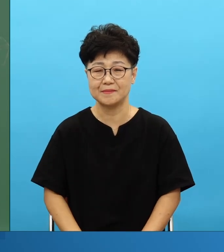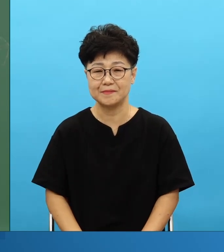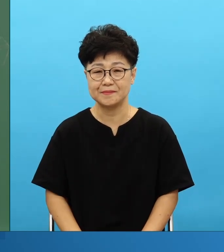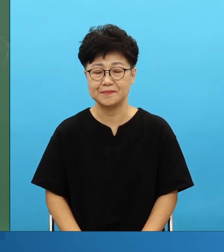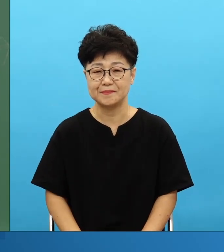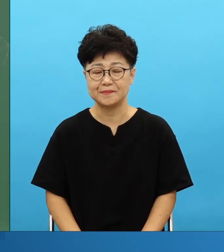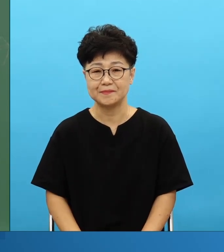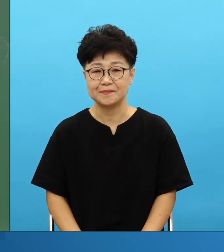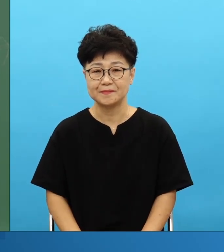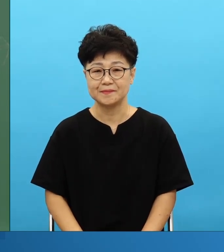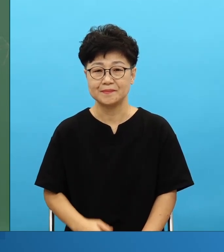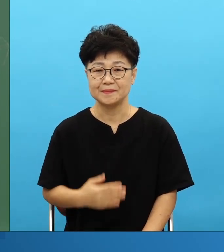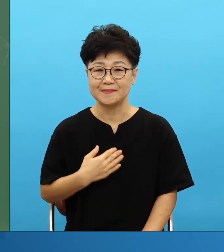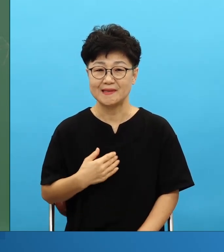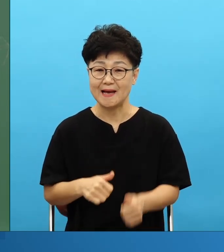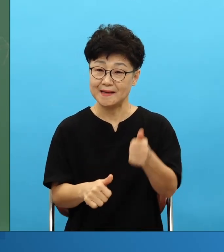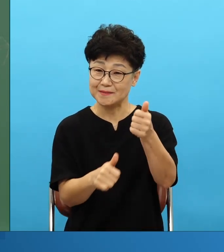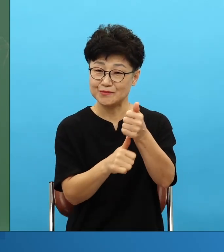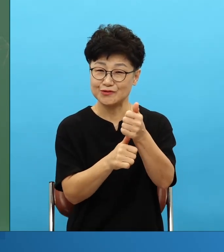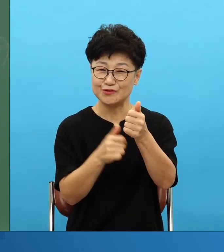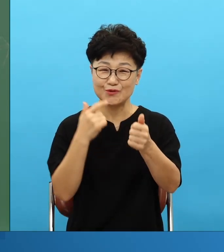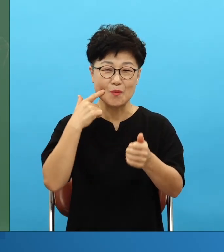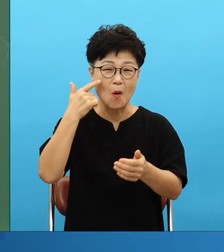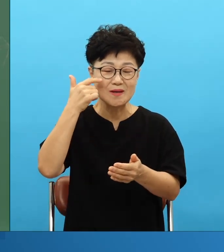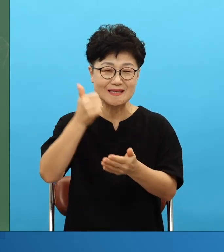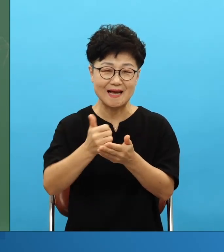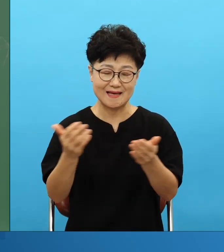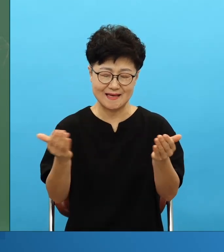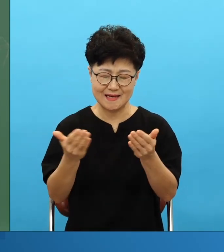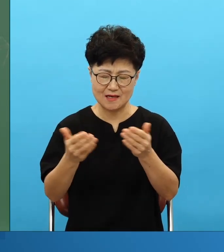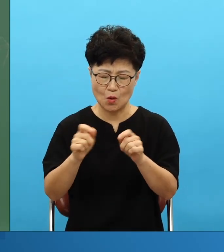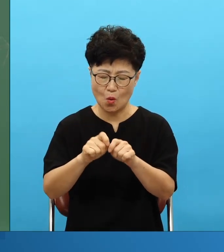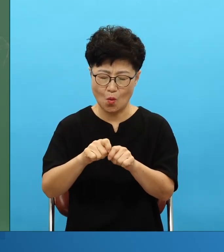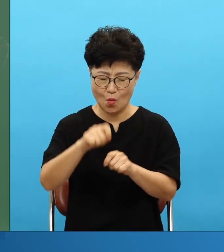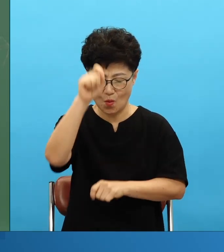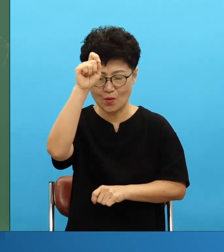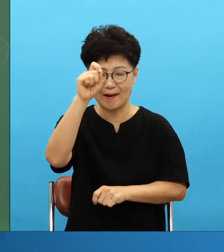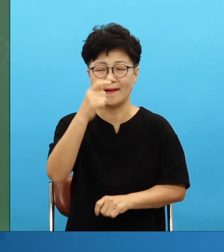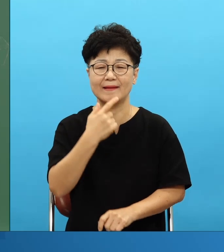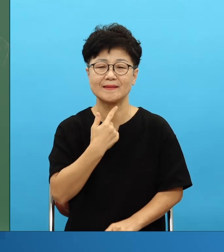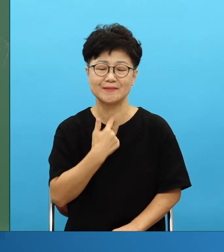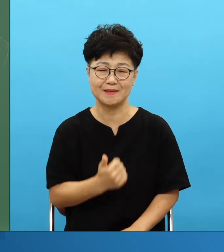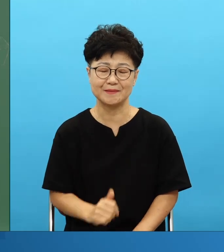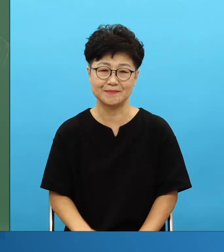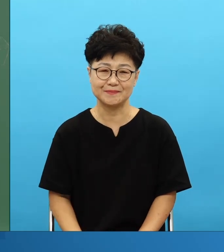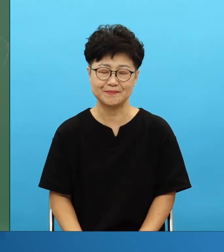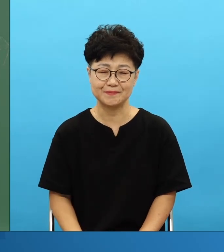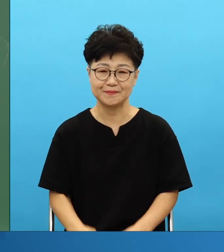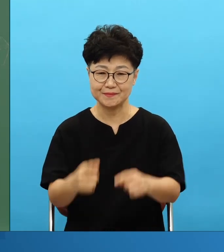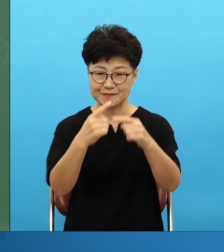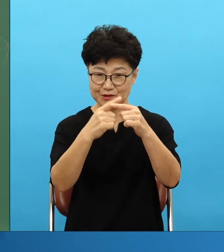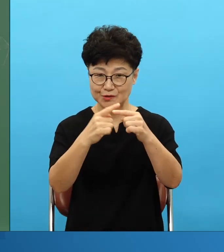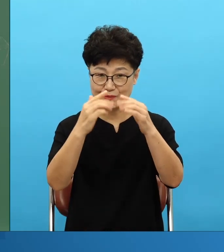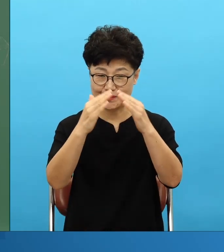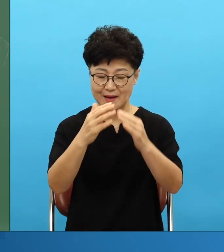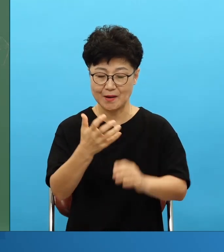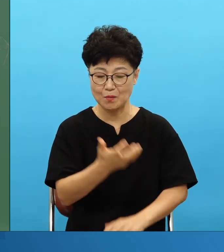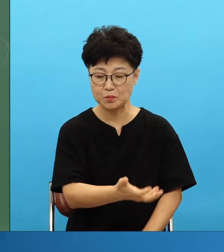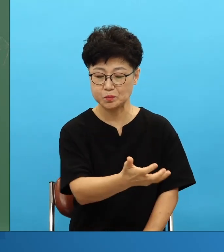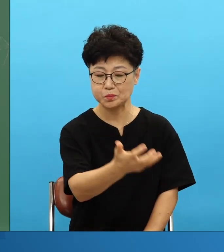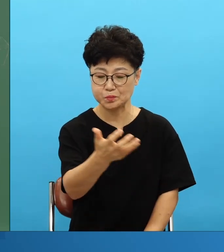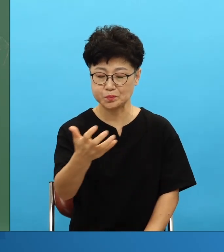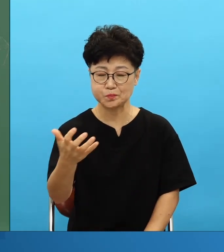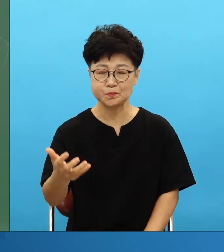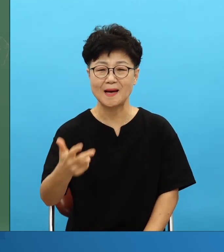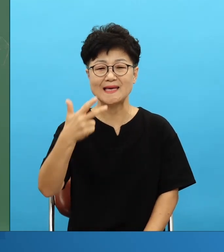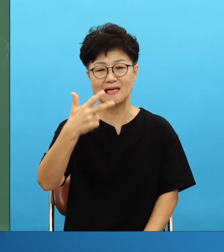뭐 부교육자 생활 좀 오래 했습니다. Then I served as a pastor for a very long time. 그래서 이제 교회 한 7군데 이게 배울 수 있는